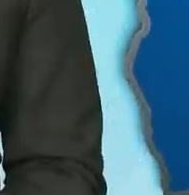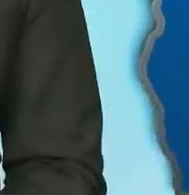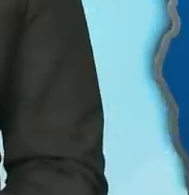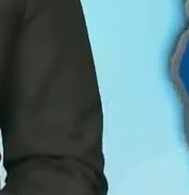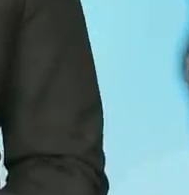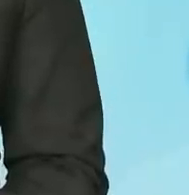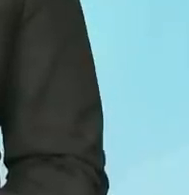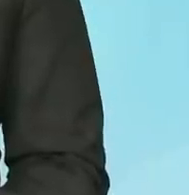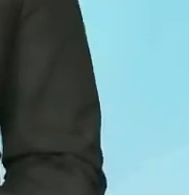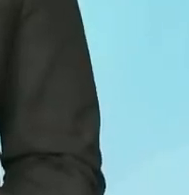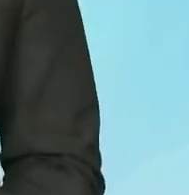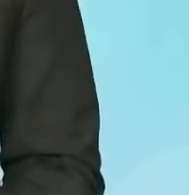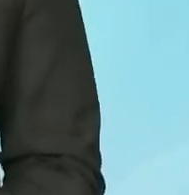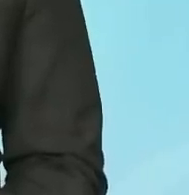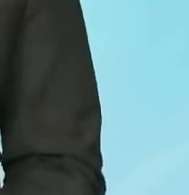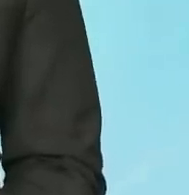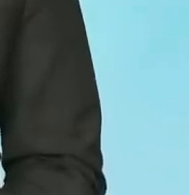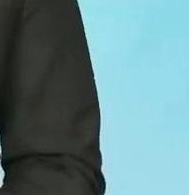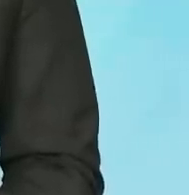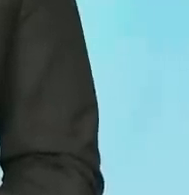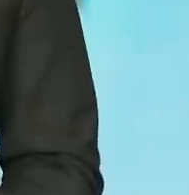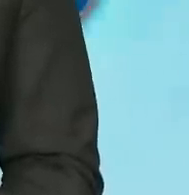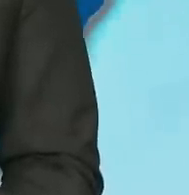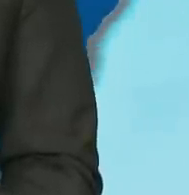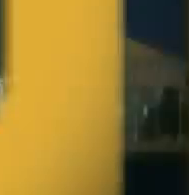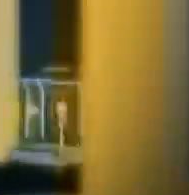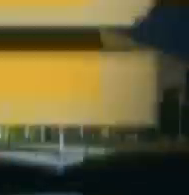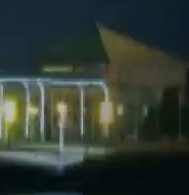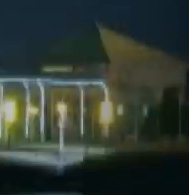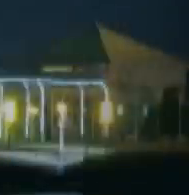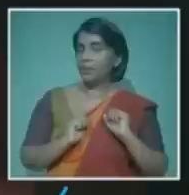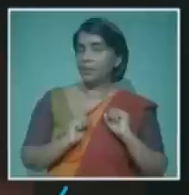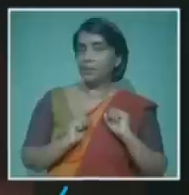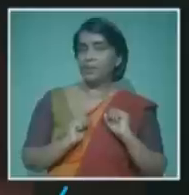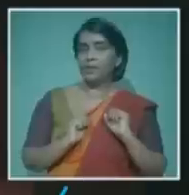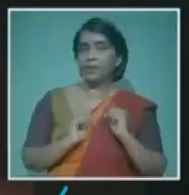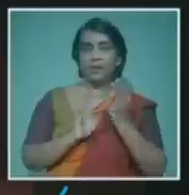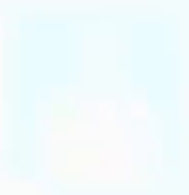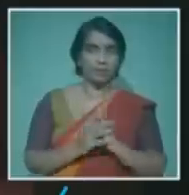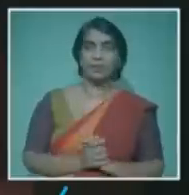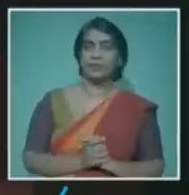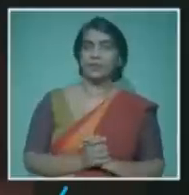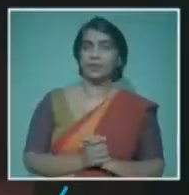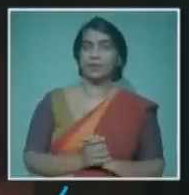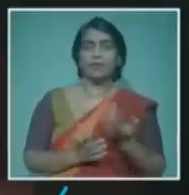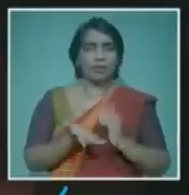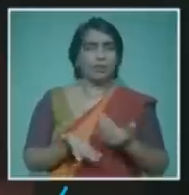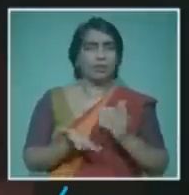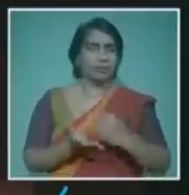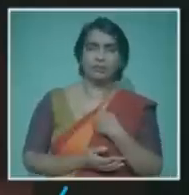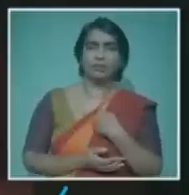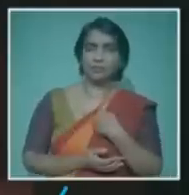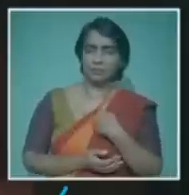පාර්ලිමේන්තුවේ ආරම්භයේදී වැඩි අවධානයක් යොමු වුණා මේෙහිදී පළ වූ අදහස් හිටපු ජනාධිපතිතුමා පුන පුනාම මගෙන්